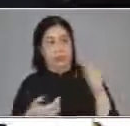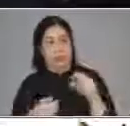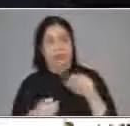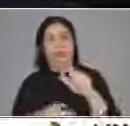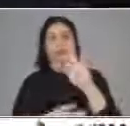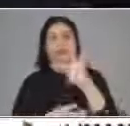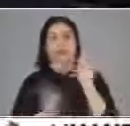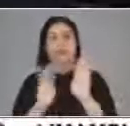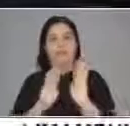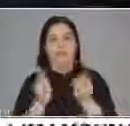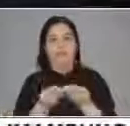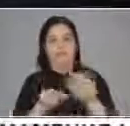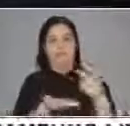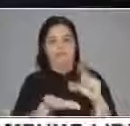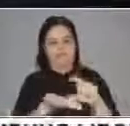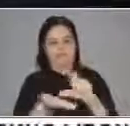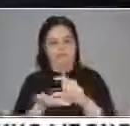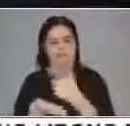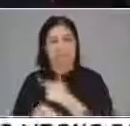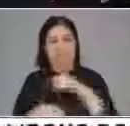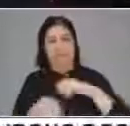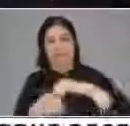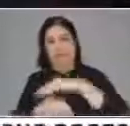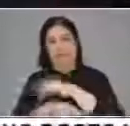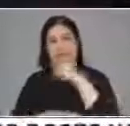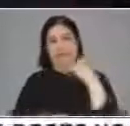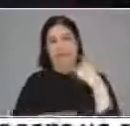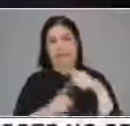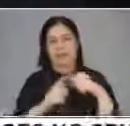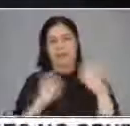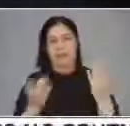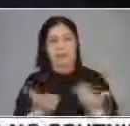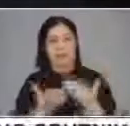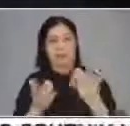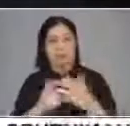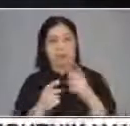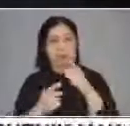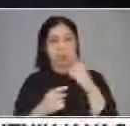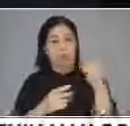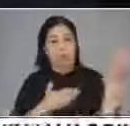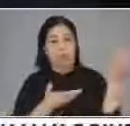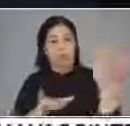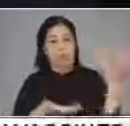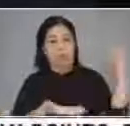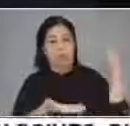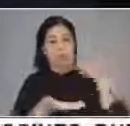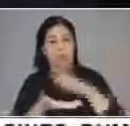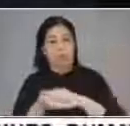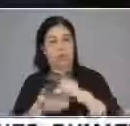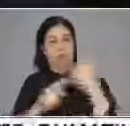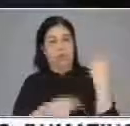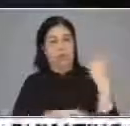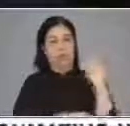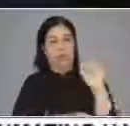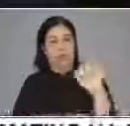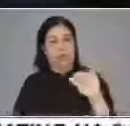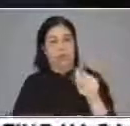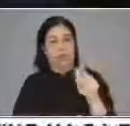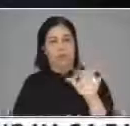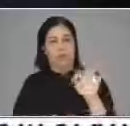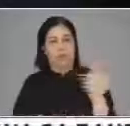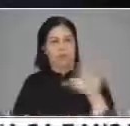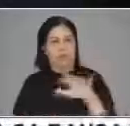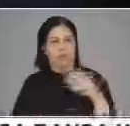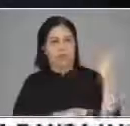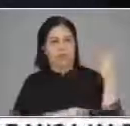rank time and decided to help the Filipino people. And till the end of this year, we